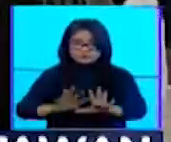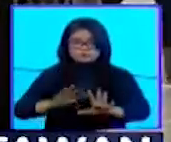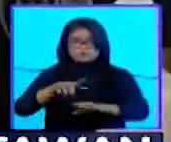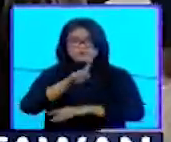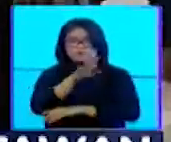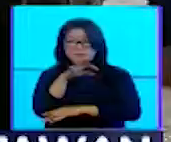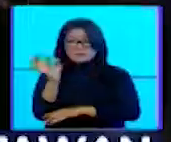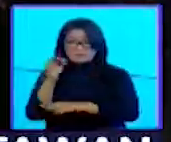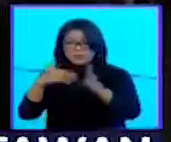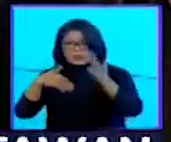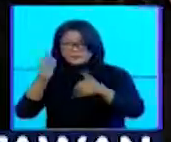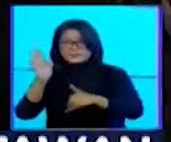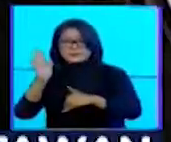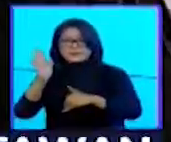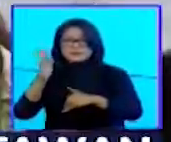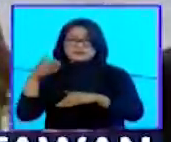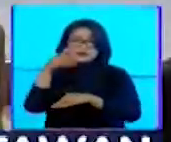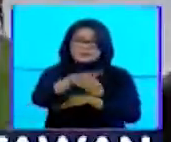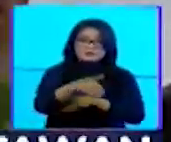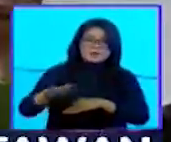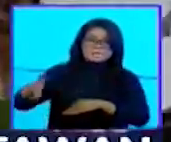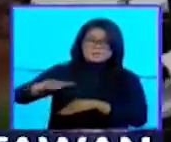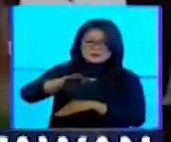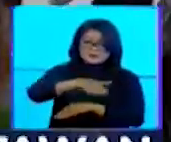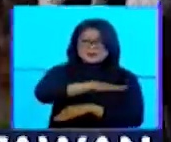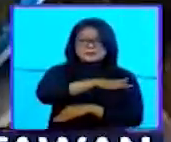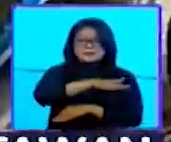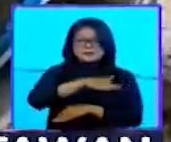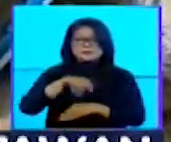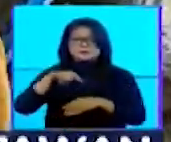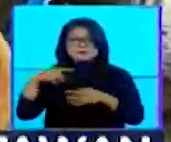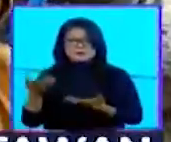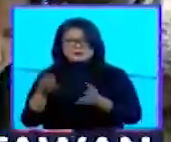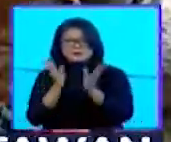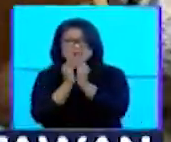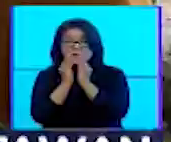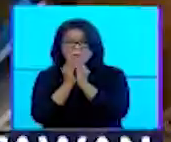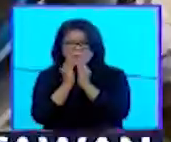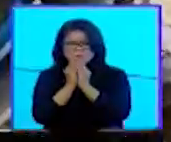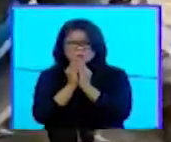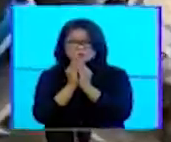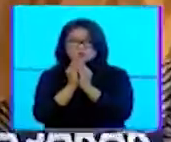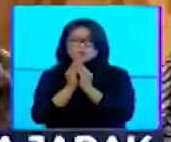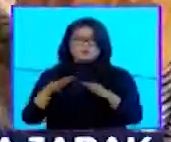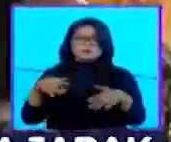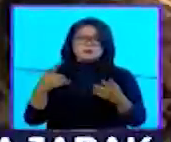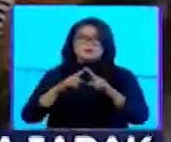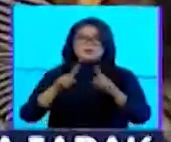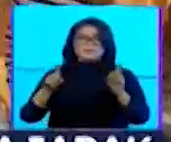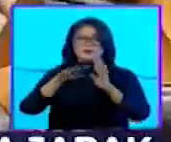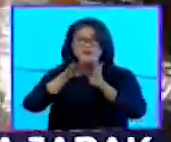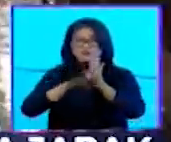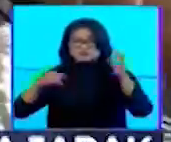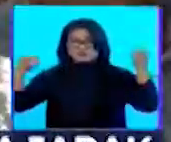wisatawan memadati Pantai Gelayem, Indramayu, Jawa Barat pada minggu siang. Mayoritas wisatawan lalai penerapan protokol kesehatan. Selain